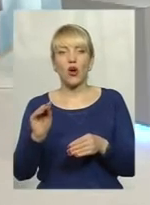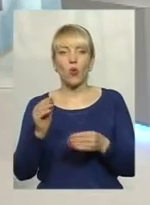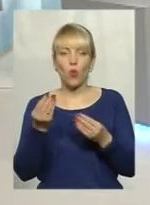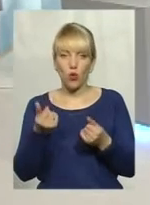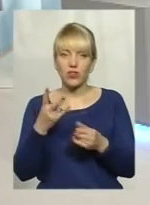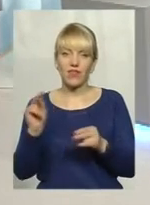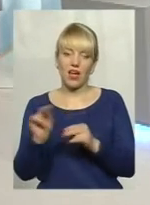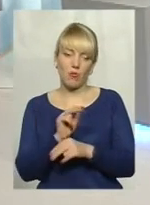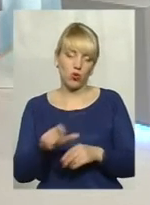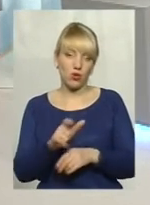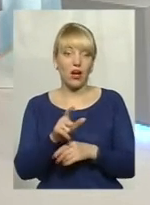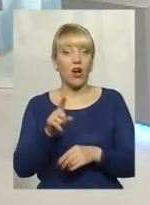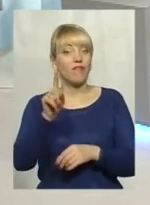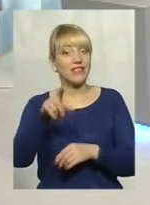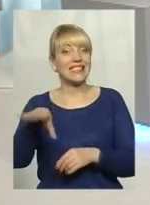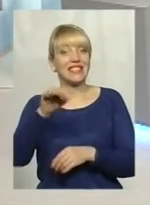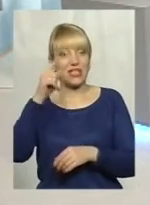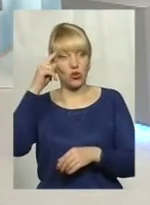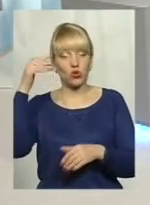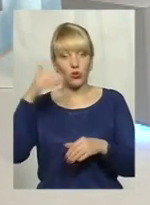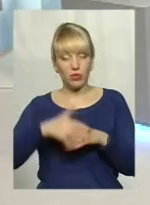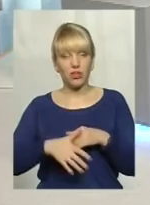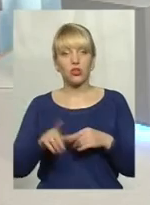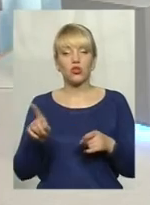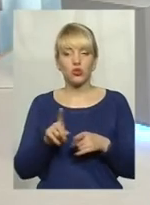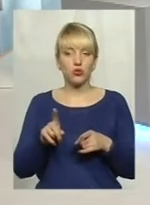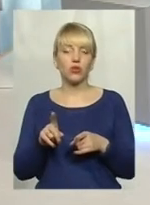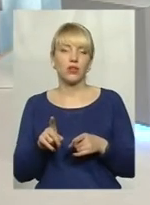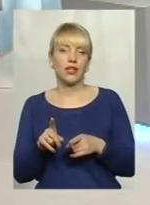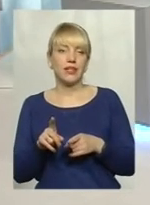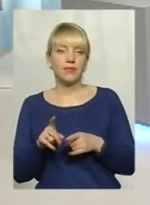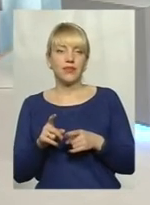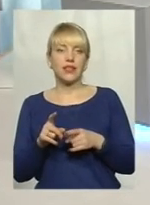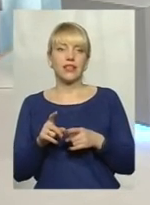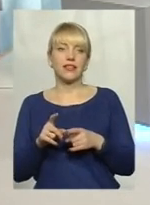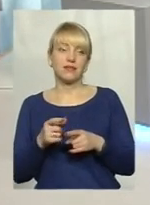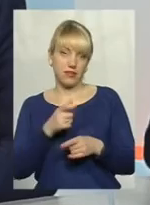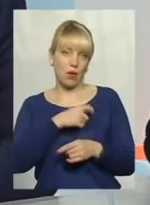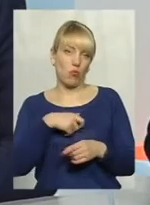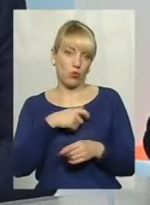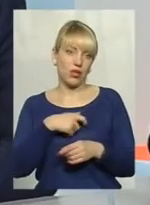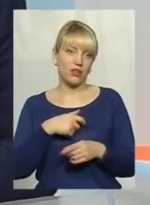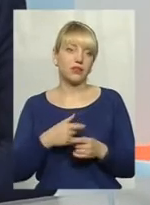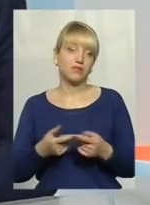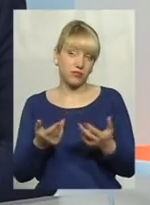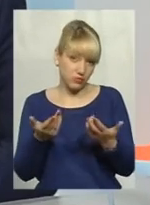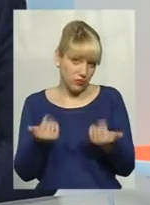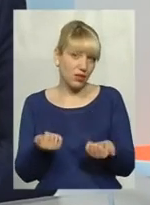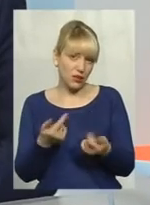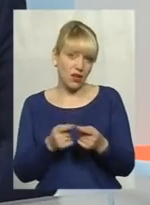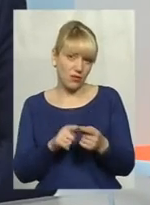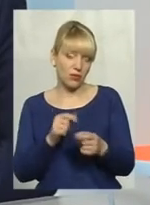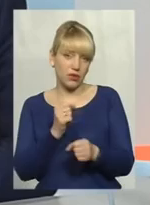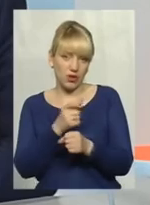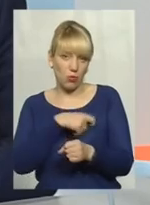хоча всі розуміють, що опосередковано, можливо, не прямо, таким чином він Звичайно, опосередковано він працює на